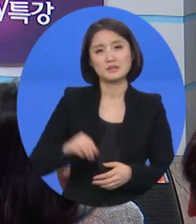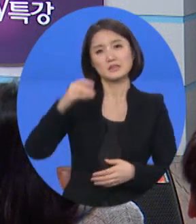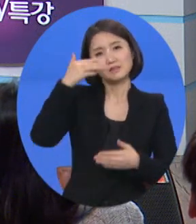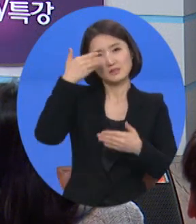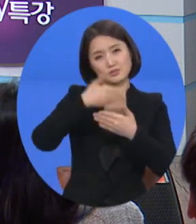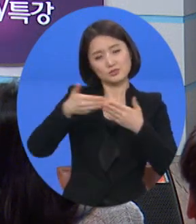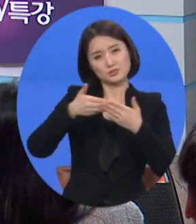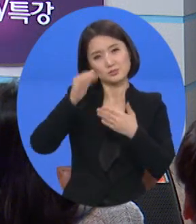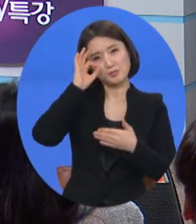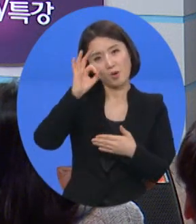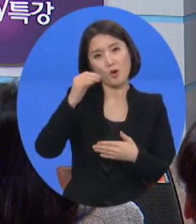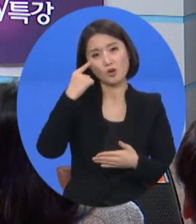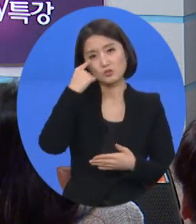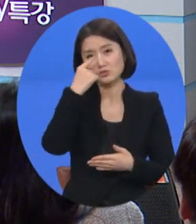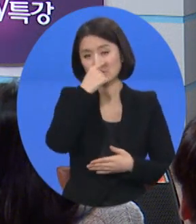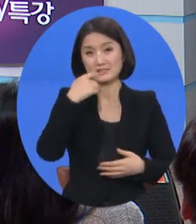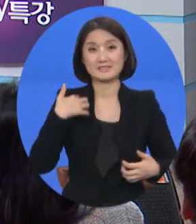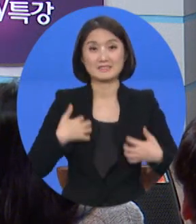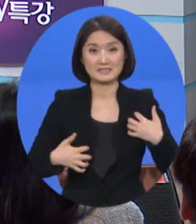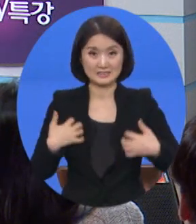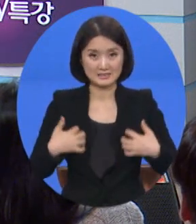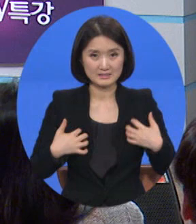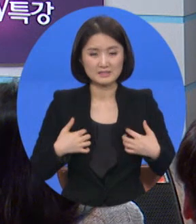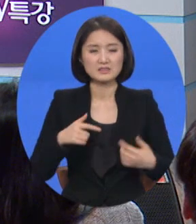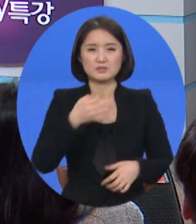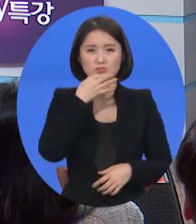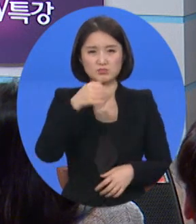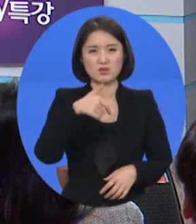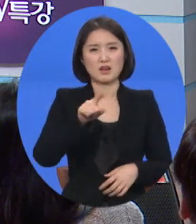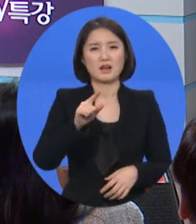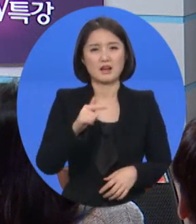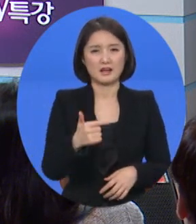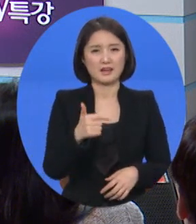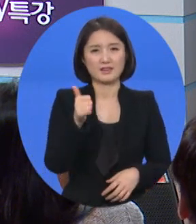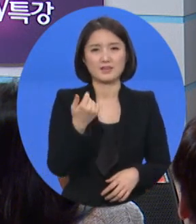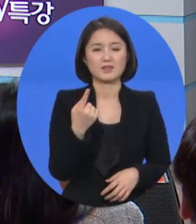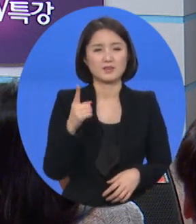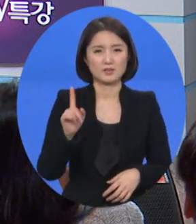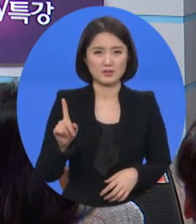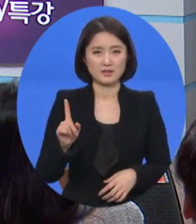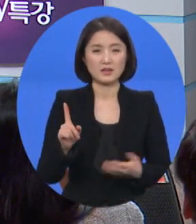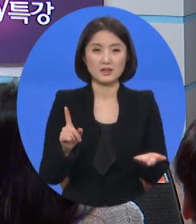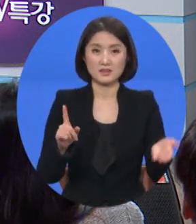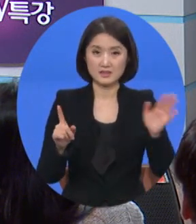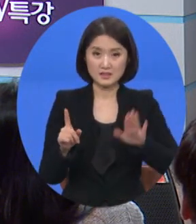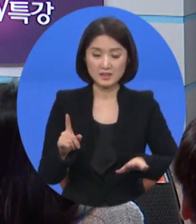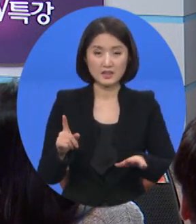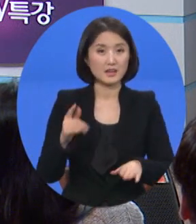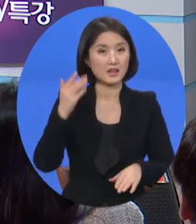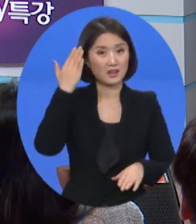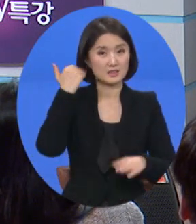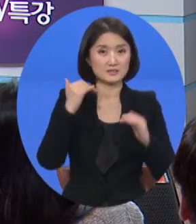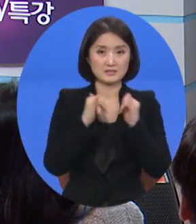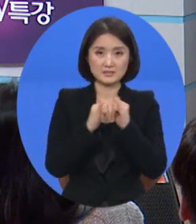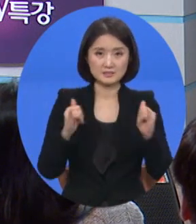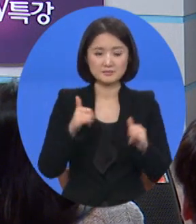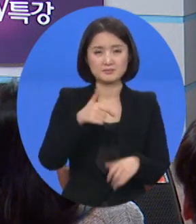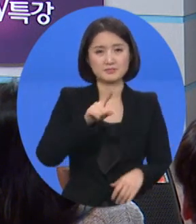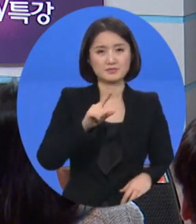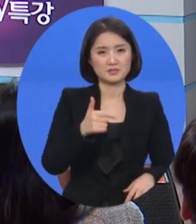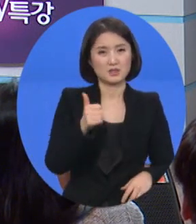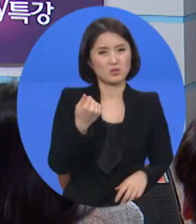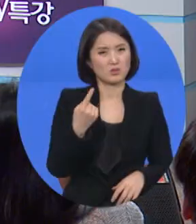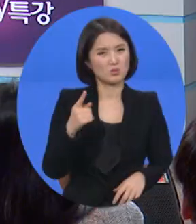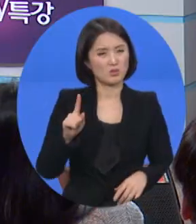얘기를 할 수 있겠죠 그림을 보다 그런데 우리 옛날 기록에 보면 그림을 본다는 의미로 강화 라고 표기된 글들이 거의